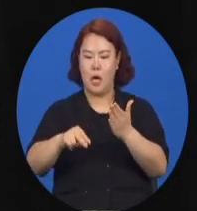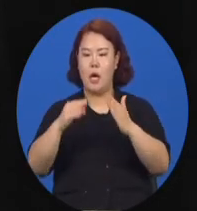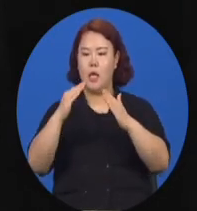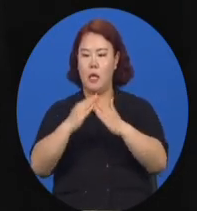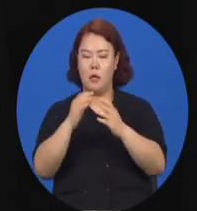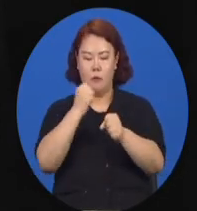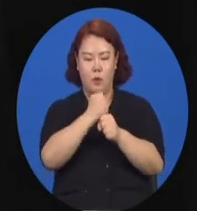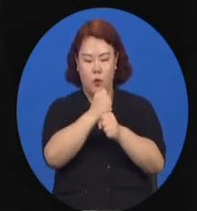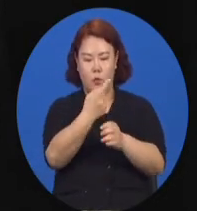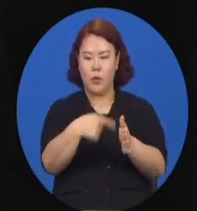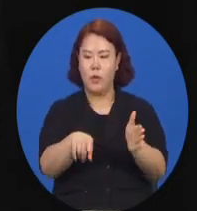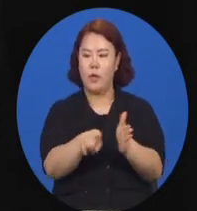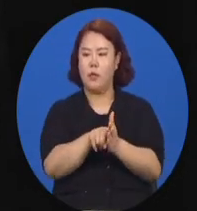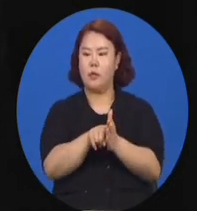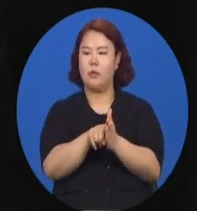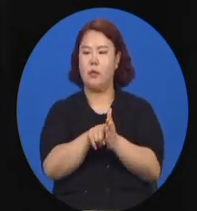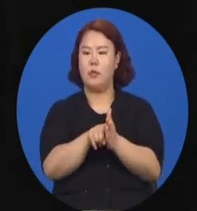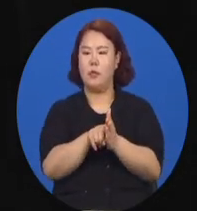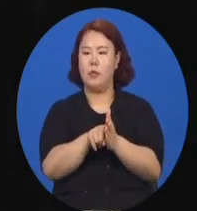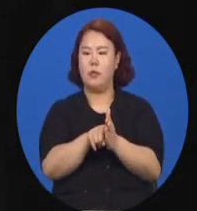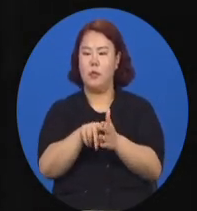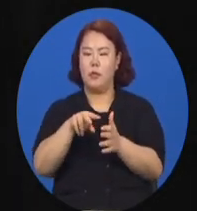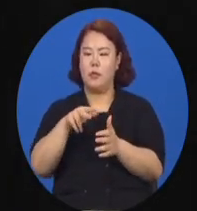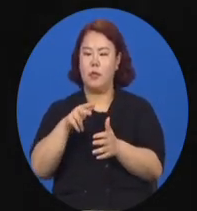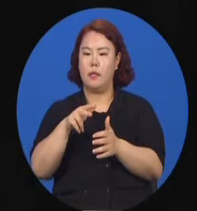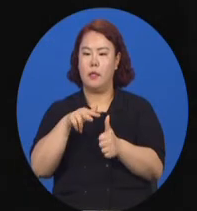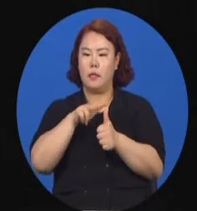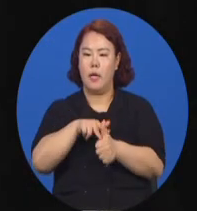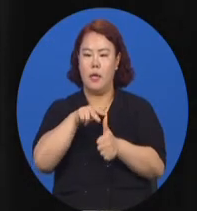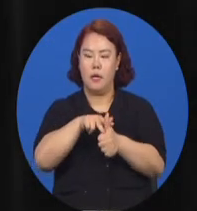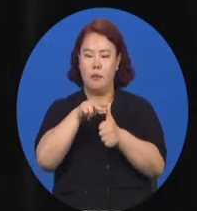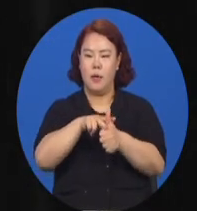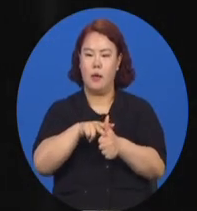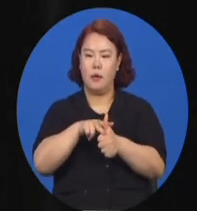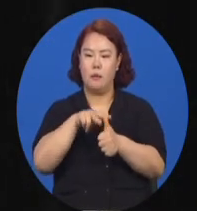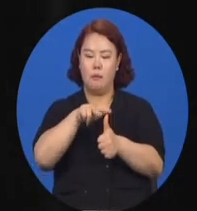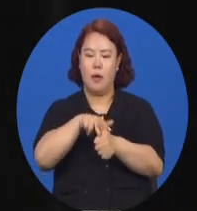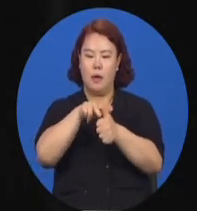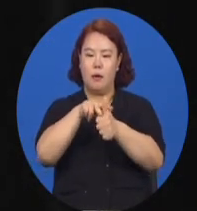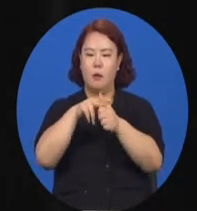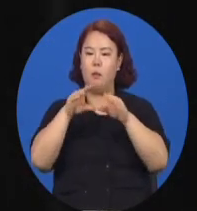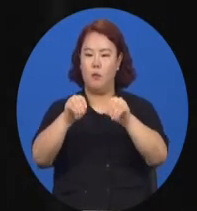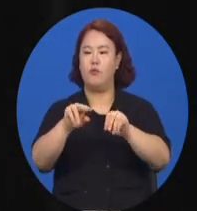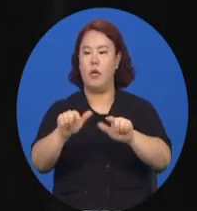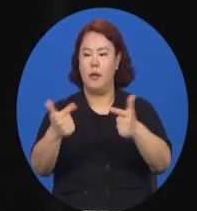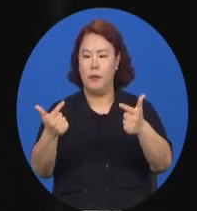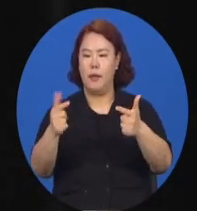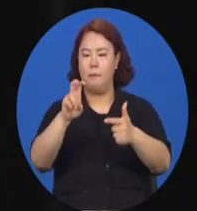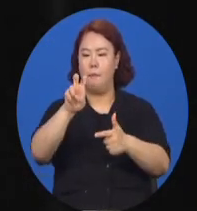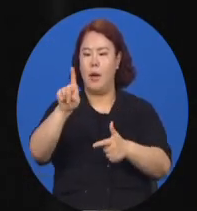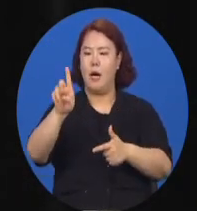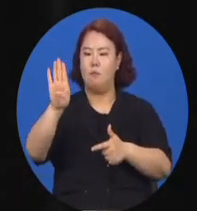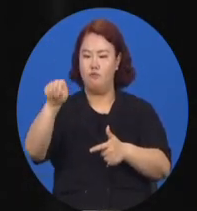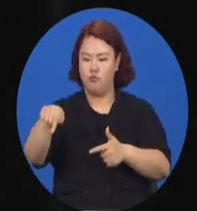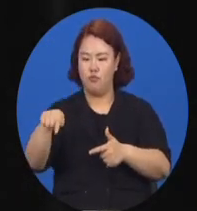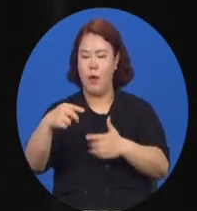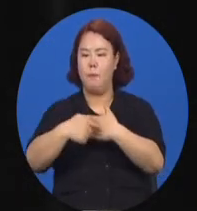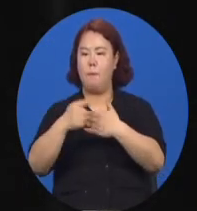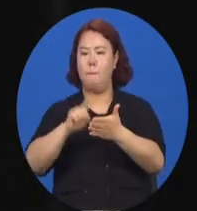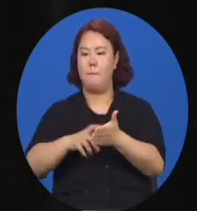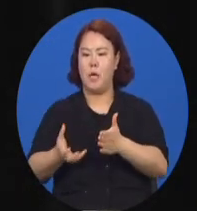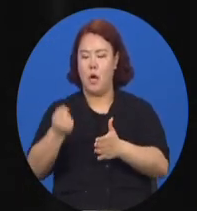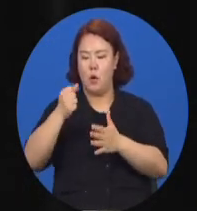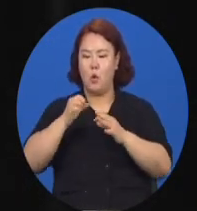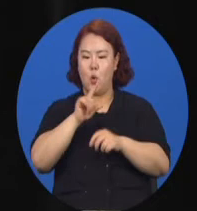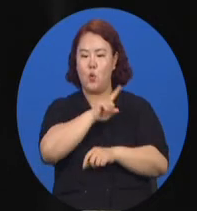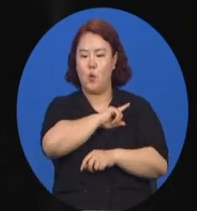만들기 위해서 달리는 말은 말굽을 멈추지 않는다고 하는 마부정제의 마음으로 최선을 다하는